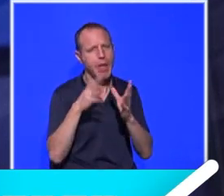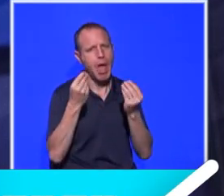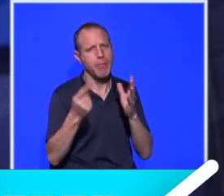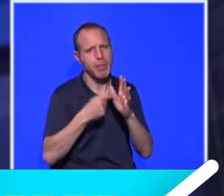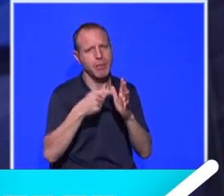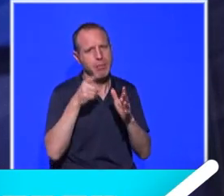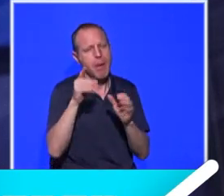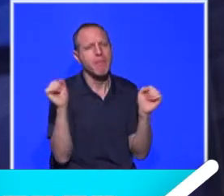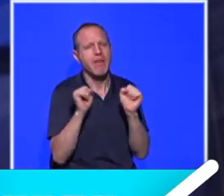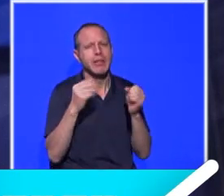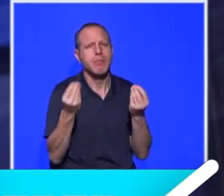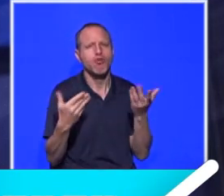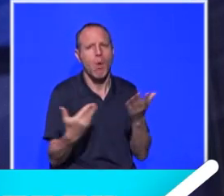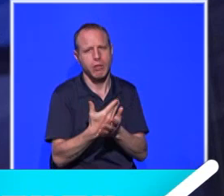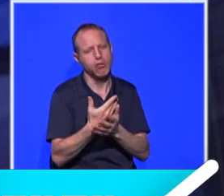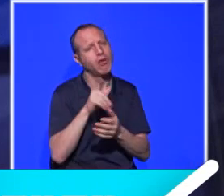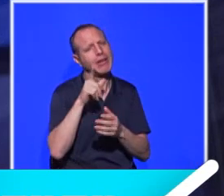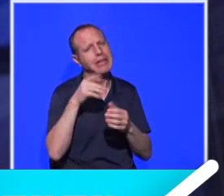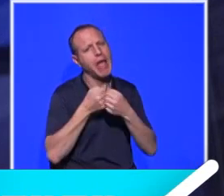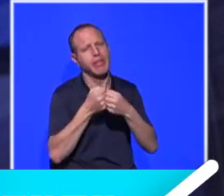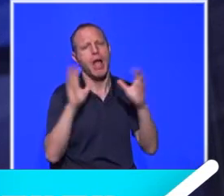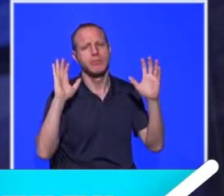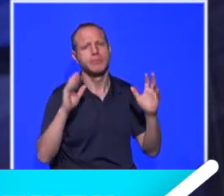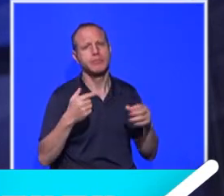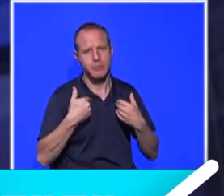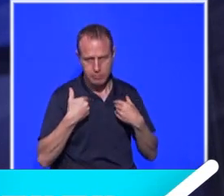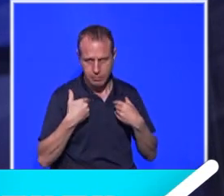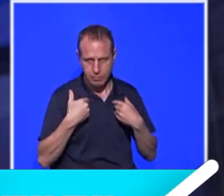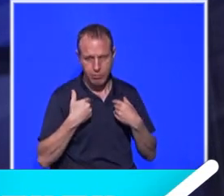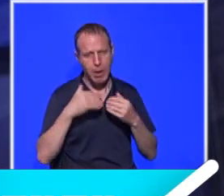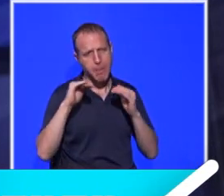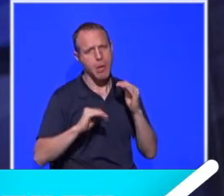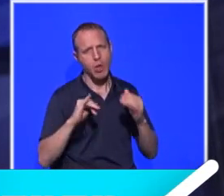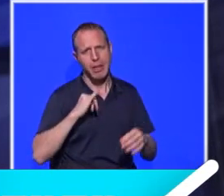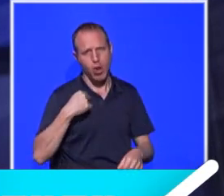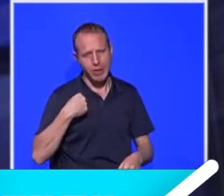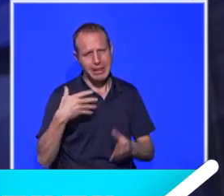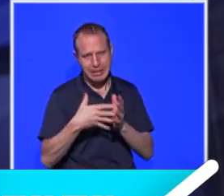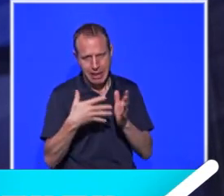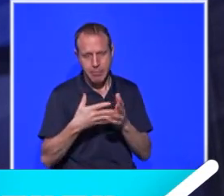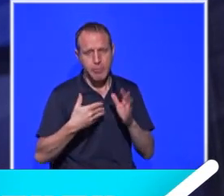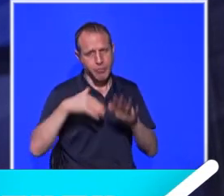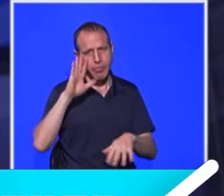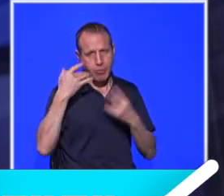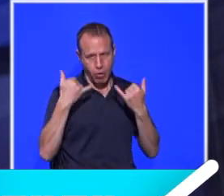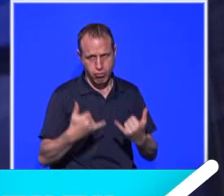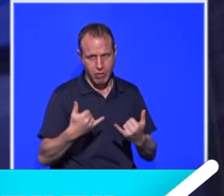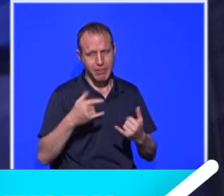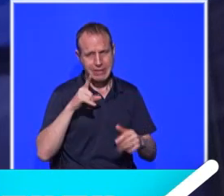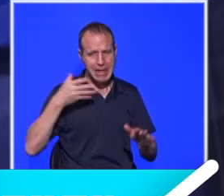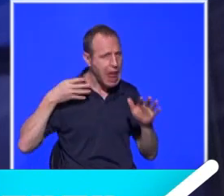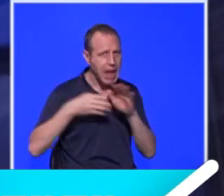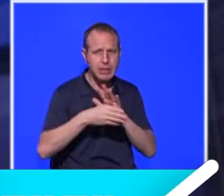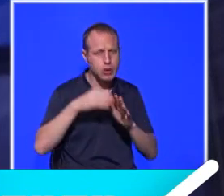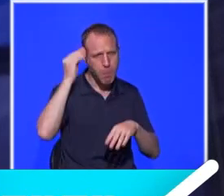גם כן מפחדים מכל משהו חדש, אבל זה האתגר. אז אני, פחות מעניין אותי הסקרים, בעיקר עכשיו, זה באמת להחדיר את